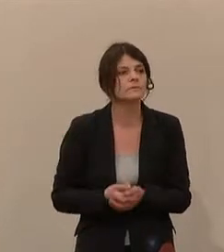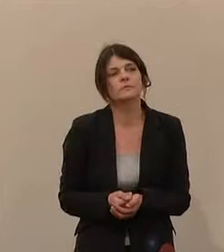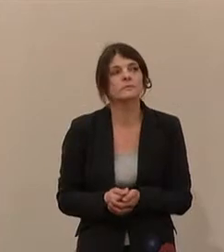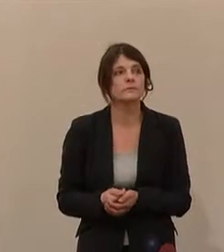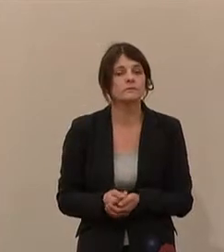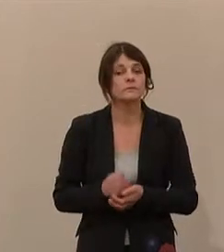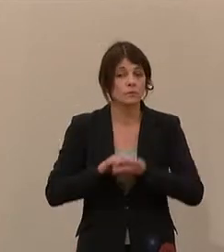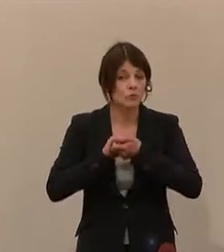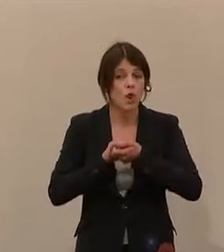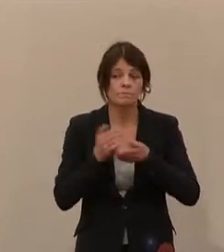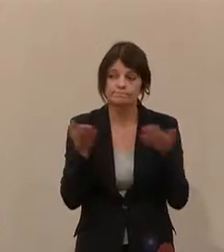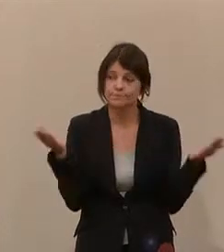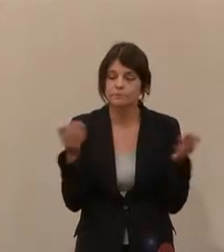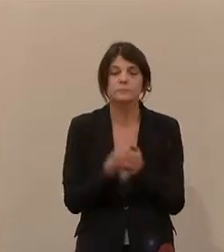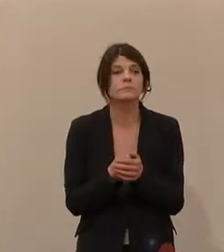Kollegen,